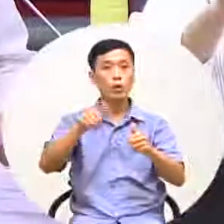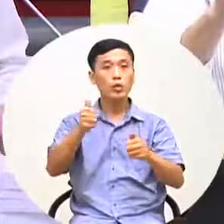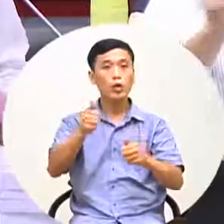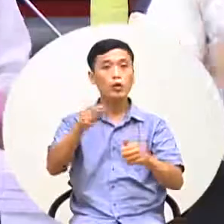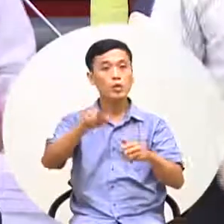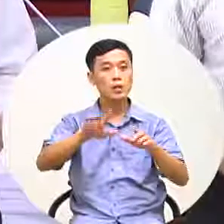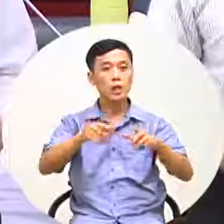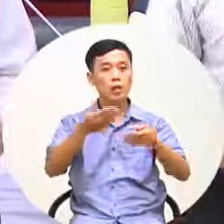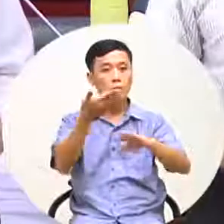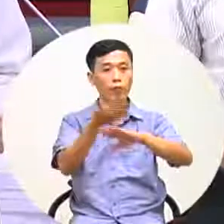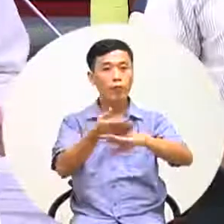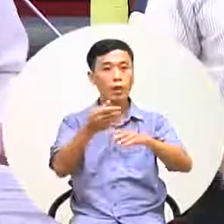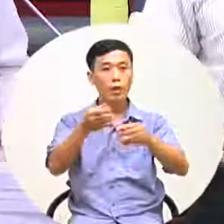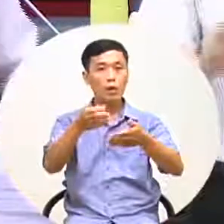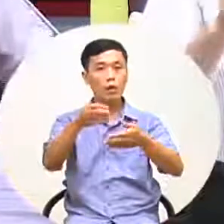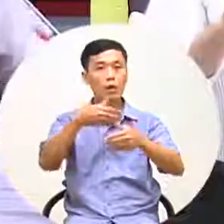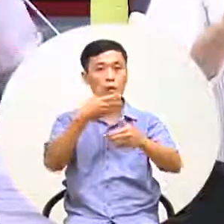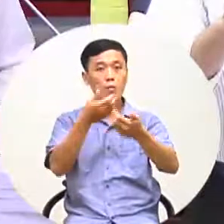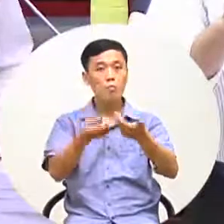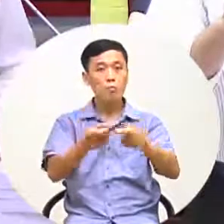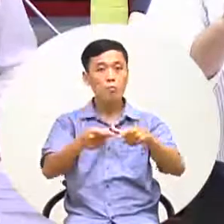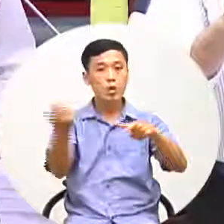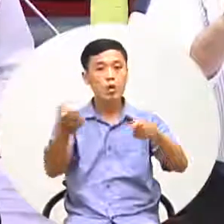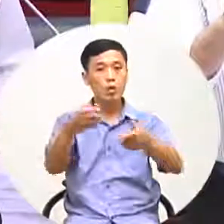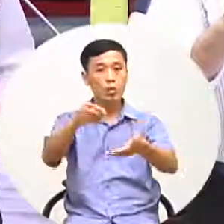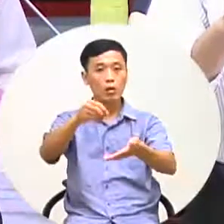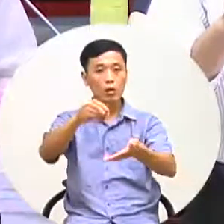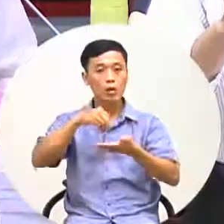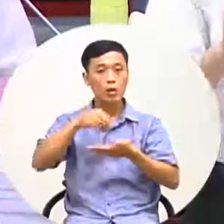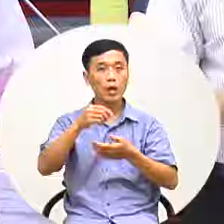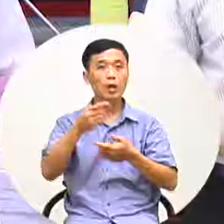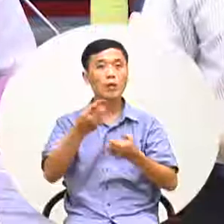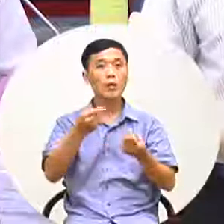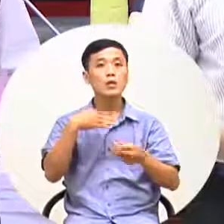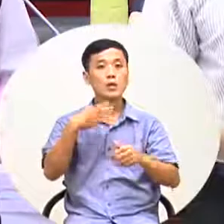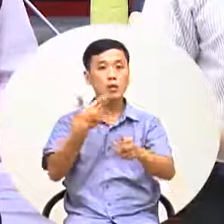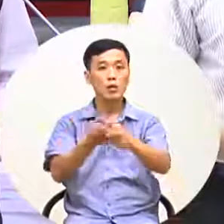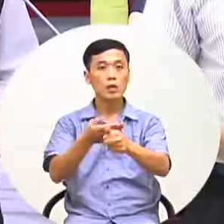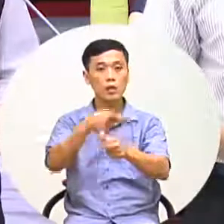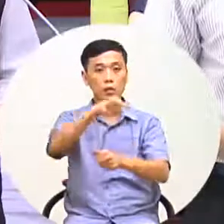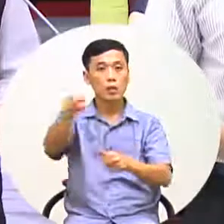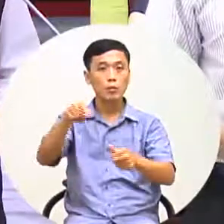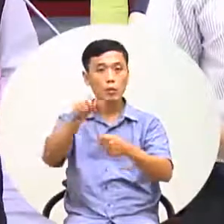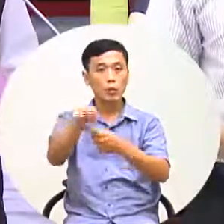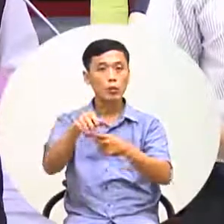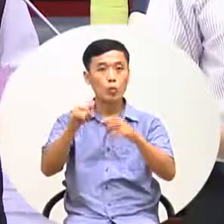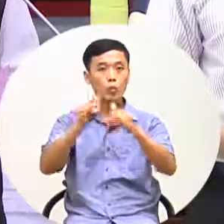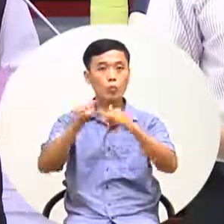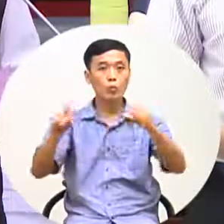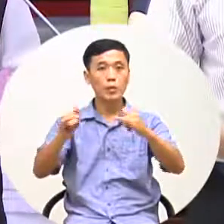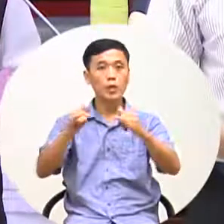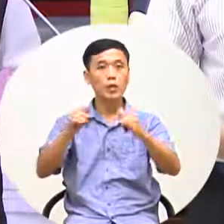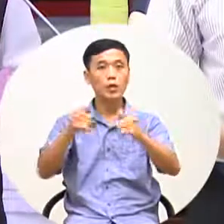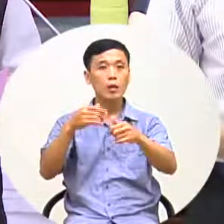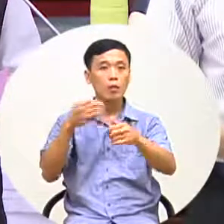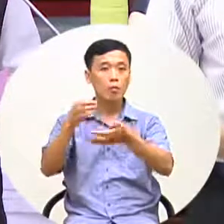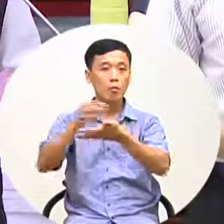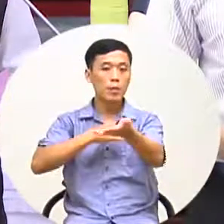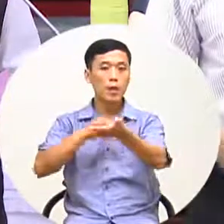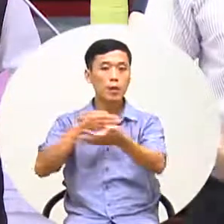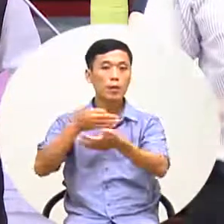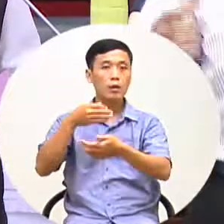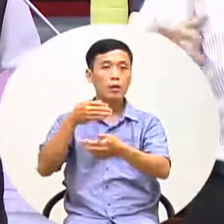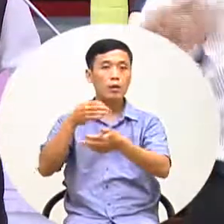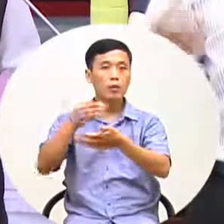那些现在租用人佃农，让他去卖给他们嘛，销售嘛。 跟刘远报告，那